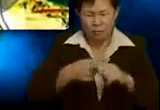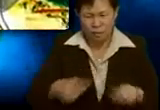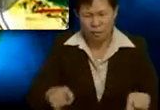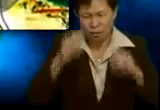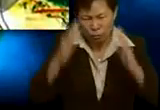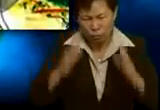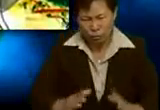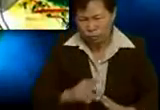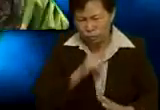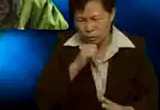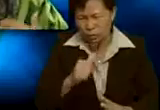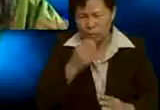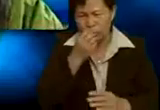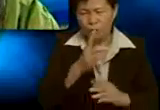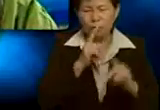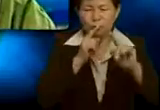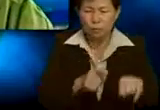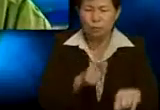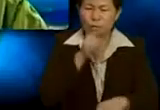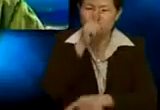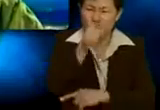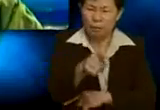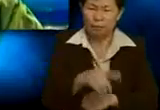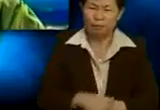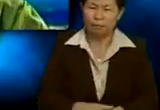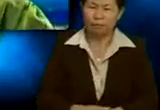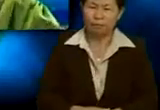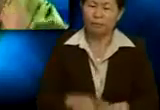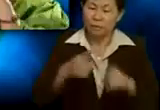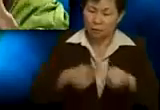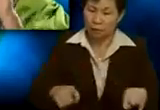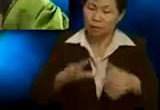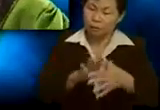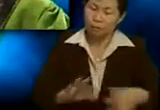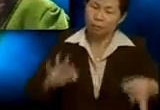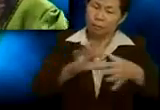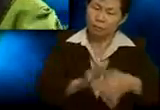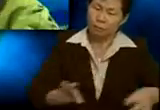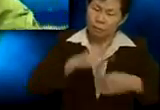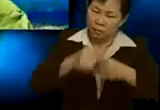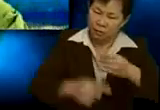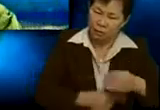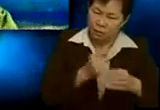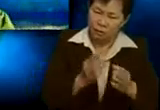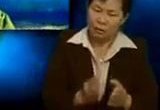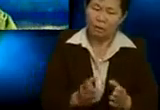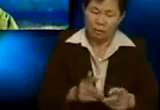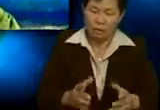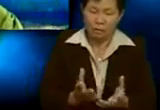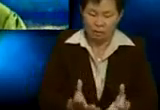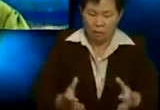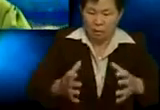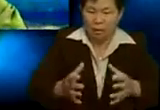Tetapi, guru itu tidak memberitahu jawapan sebenarnya. Tetapi menceritakan tentang bekas minyak yang